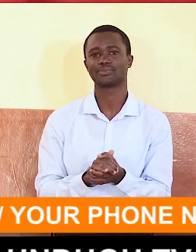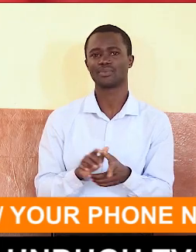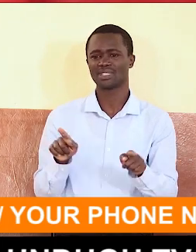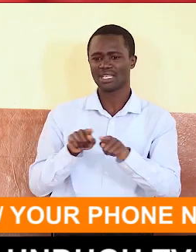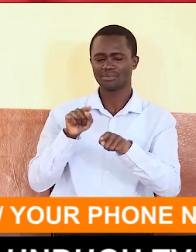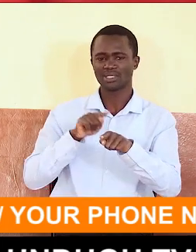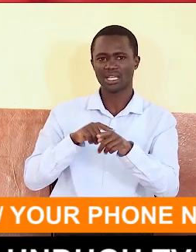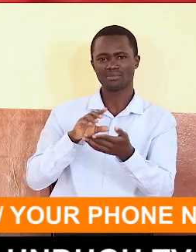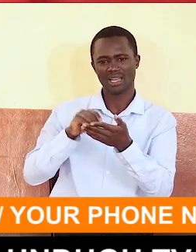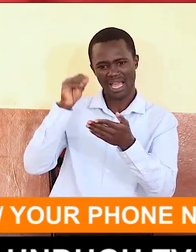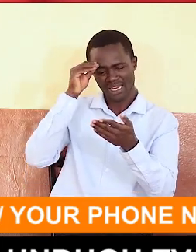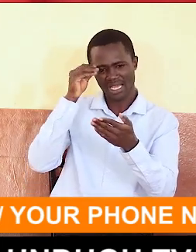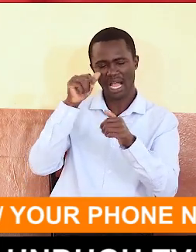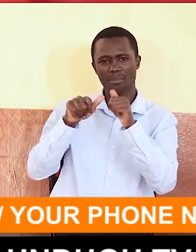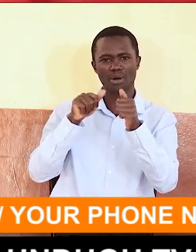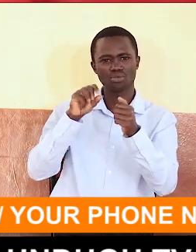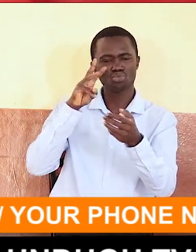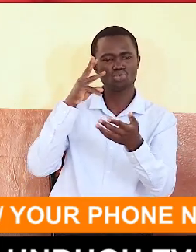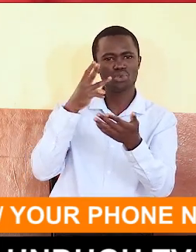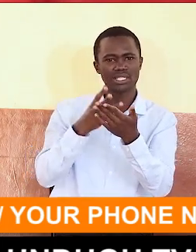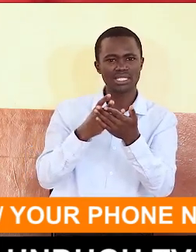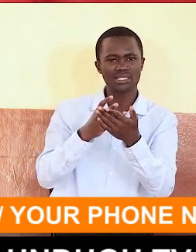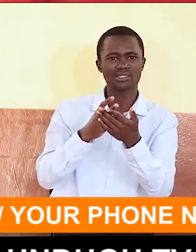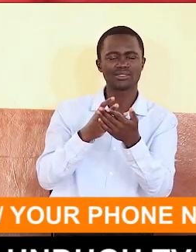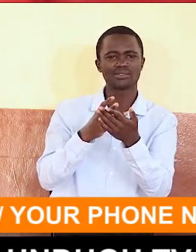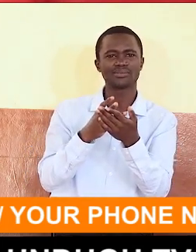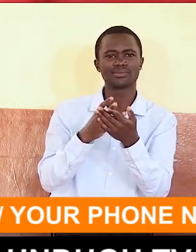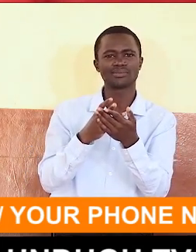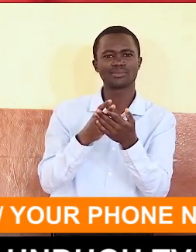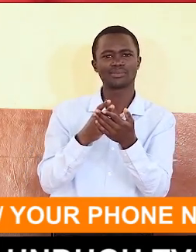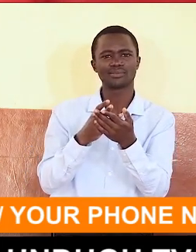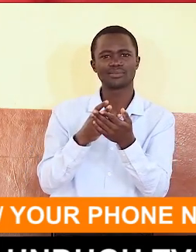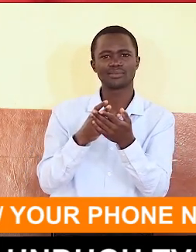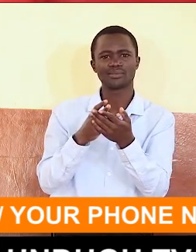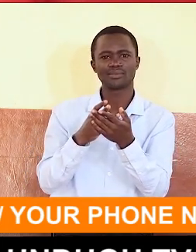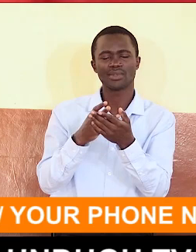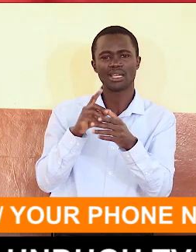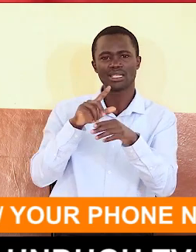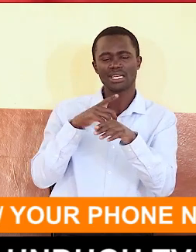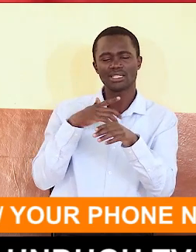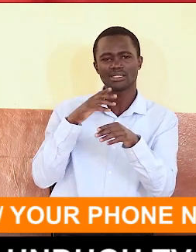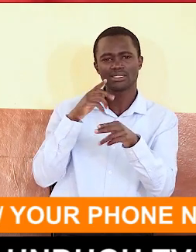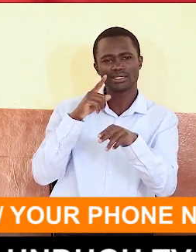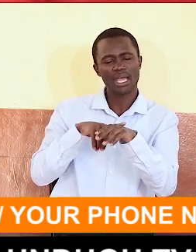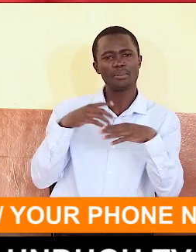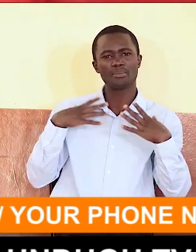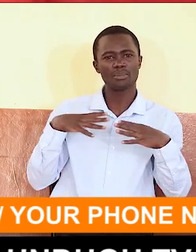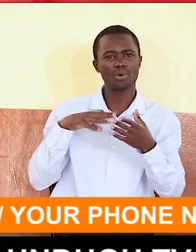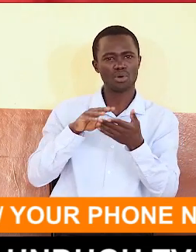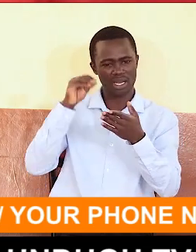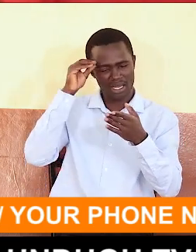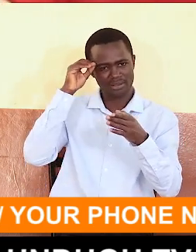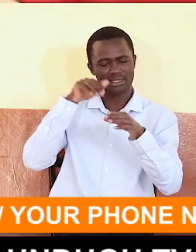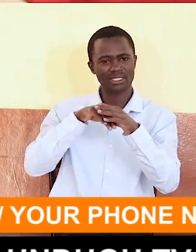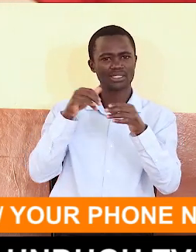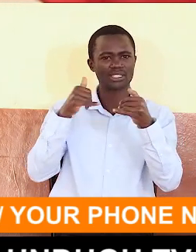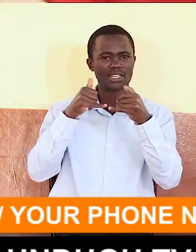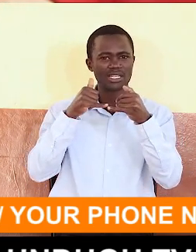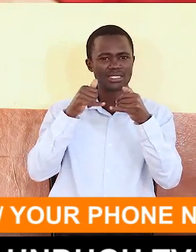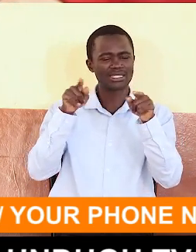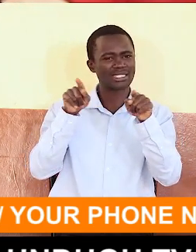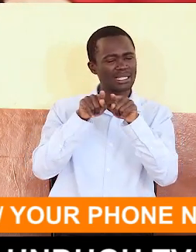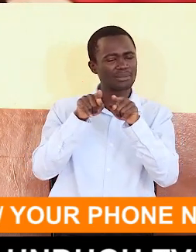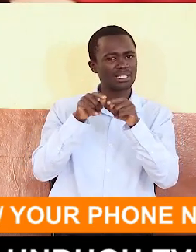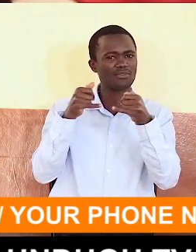mafundisho ya kuwa shahidi, tukiwafundisha wajue hivyo, watatoka katika msali wa huo huo